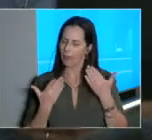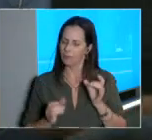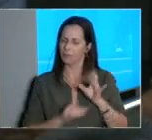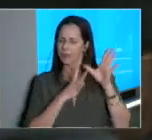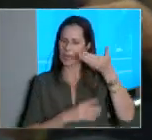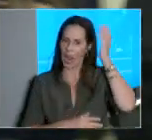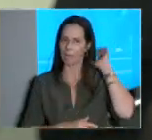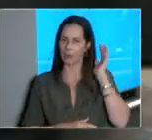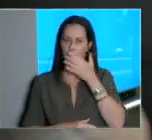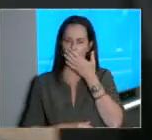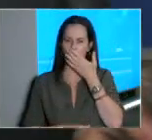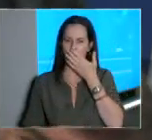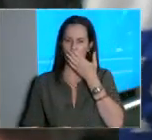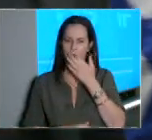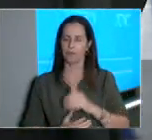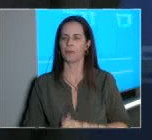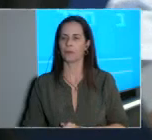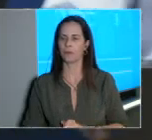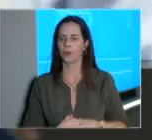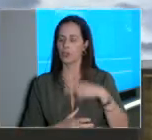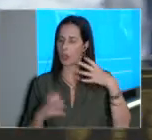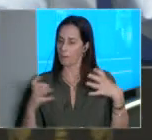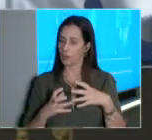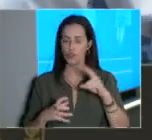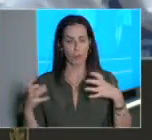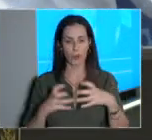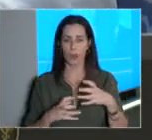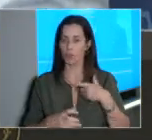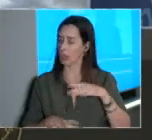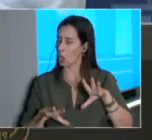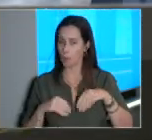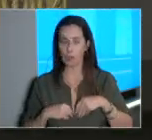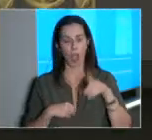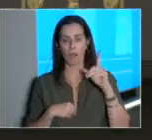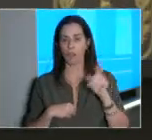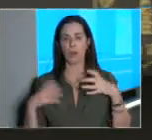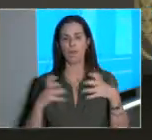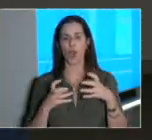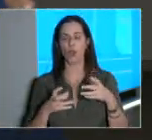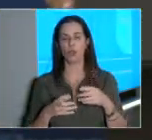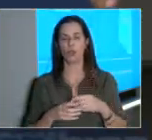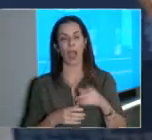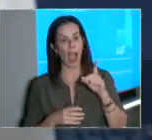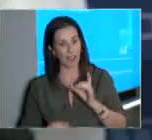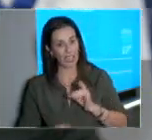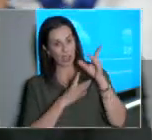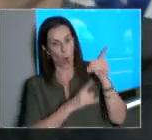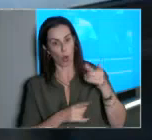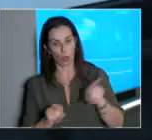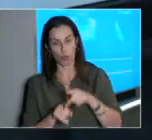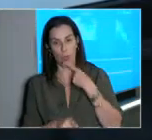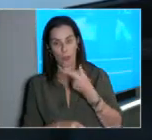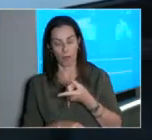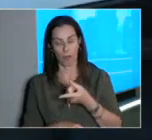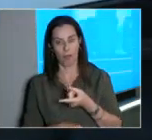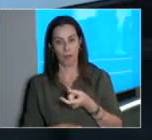כן, להוציא אותם מבין השורות שלהם, שיהיה מפלגה, יש מפלגות שאני לא מסכים איתם, אבל הן לא מפלגות שיכולו להיות... אבל לזרוק אותו מהחלון, כמו